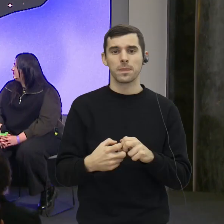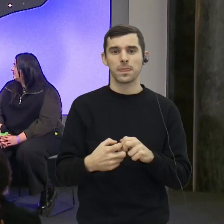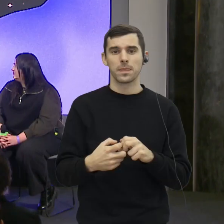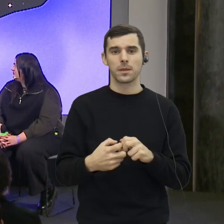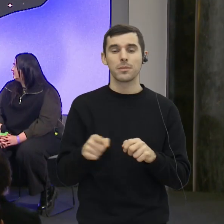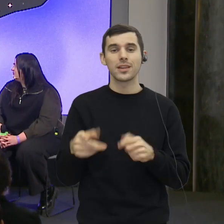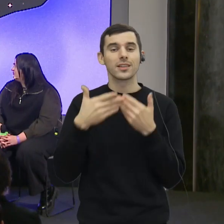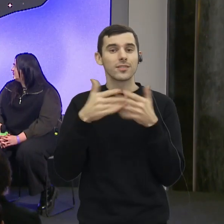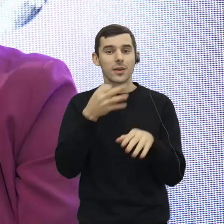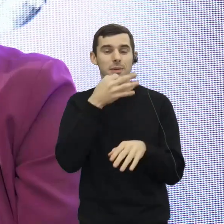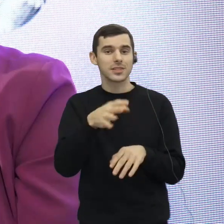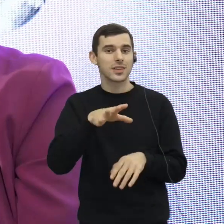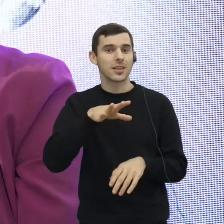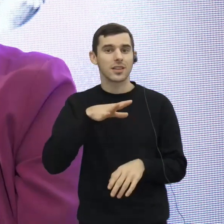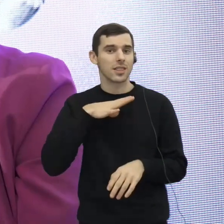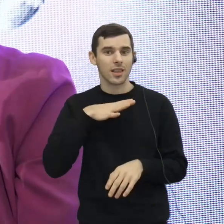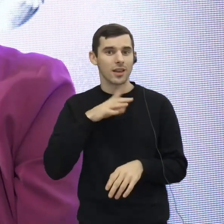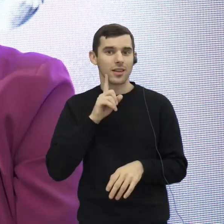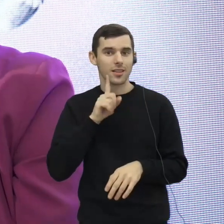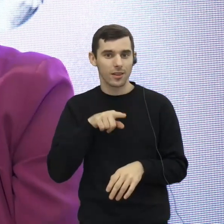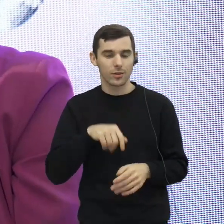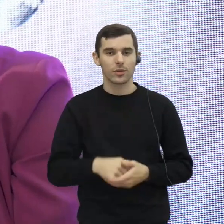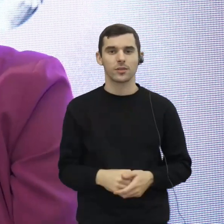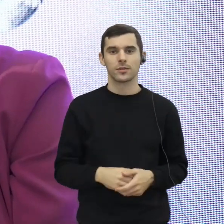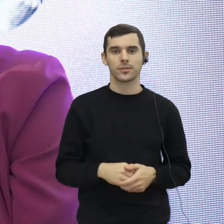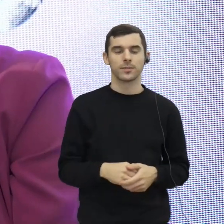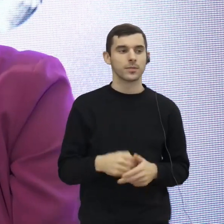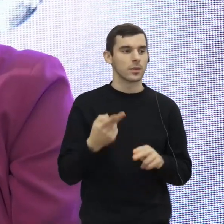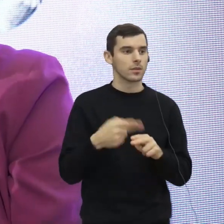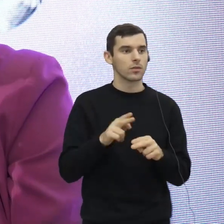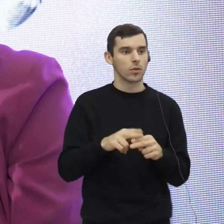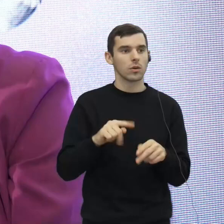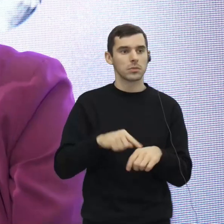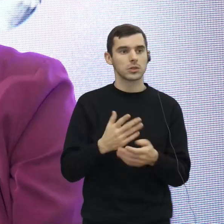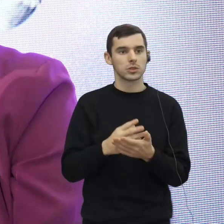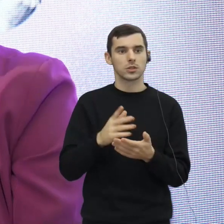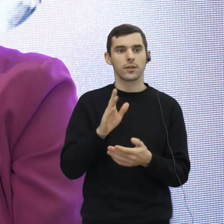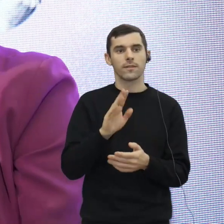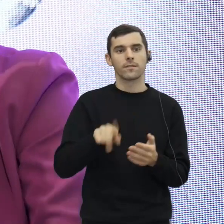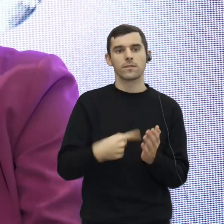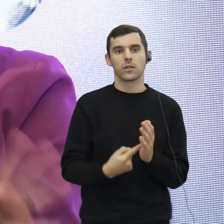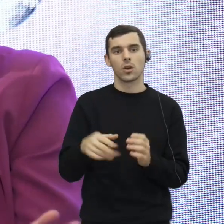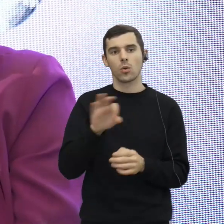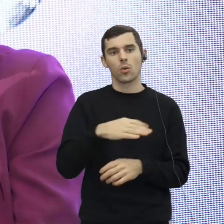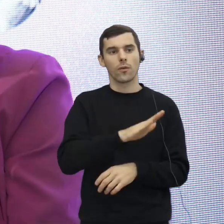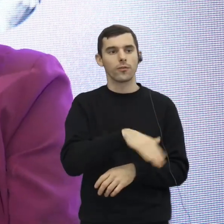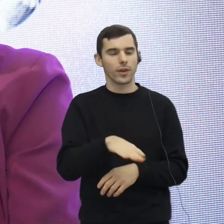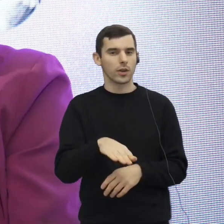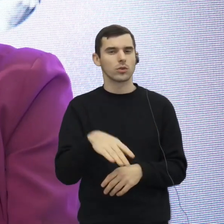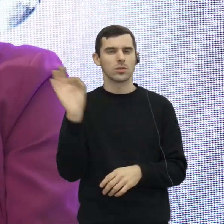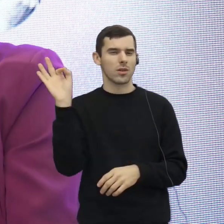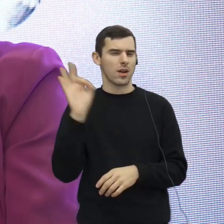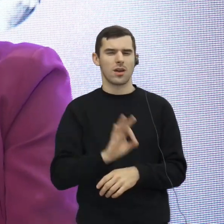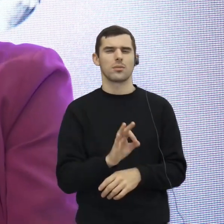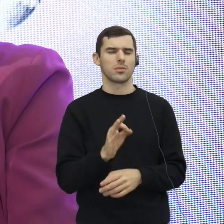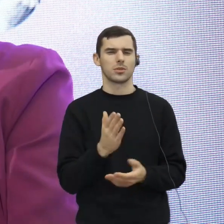čia yra turbūt sunkiausias dalykas, nes tikrai šitie klausimai atsiranda apie vaikus, žodžiu, tai čia yra klasikinis turbūt